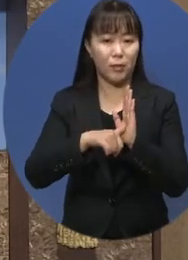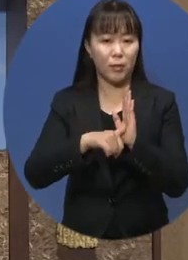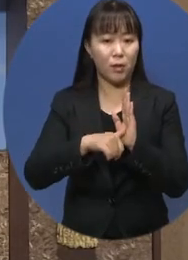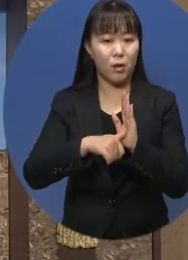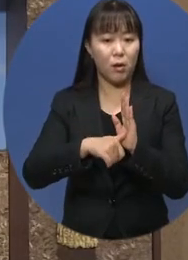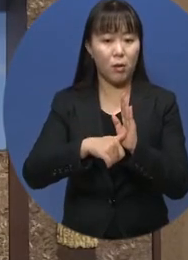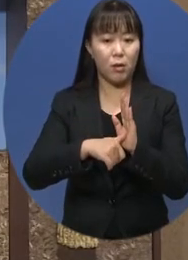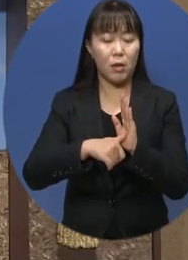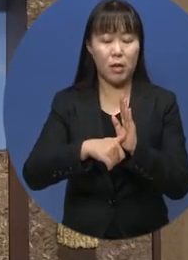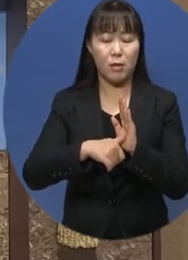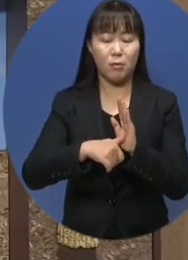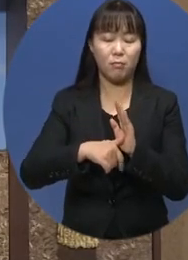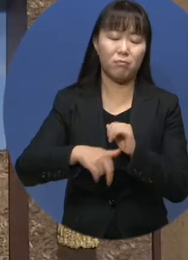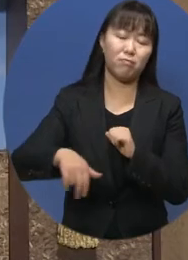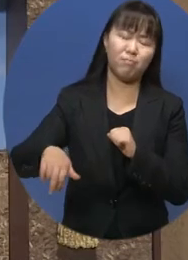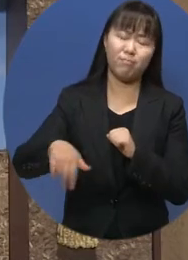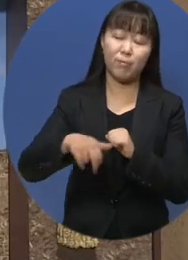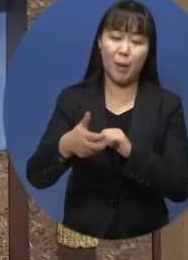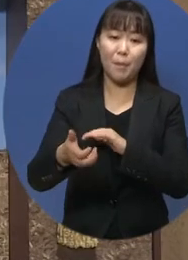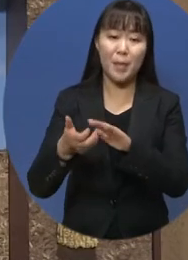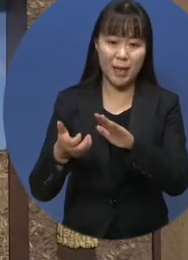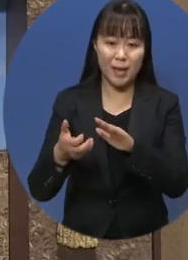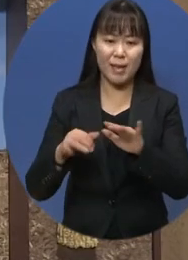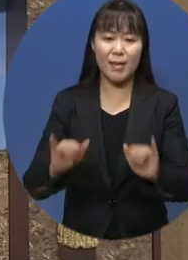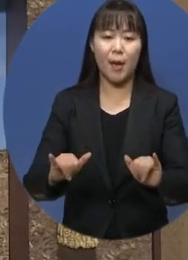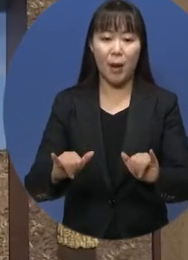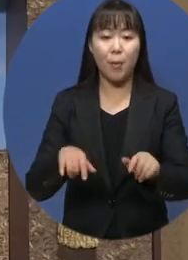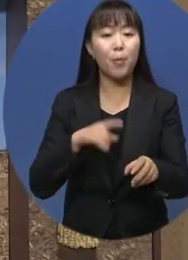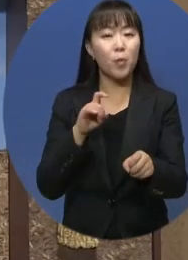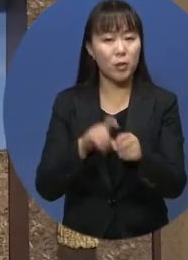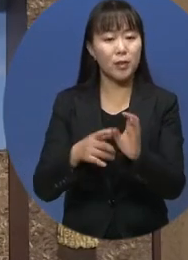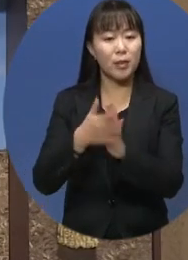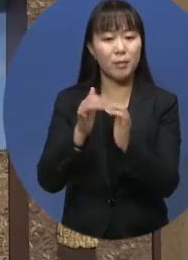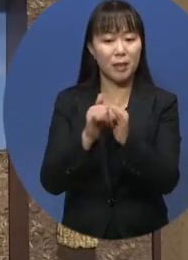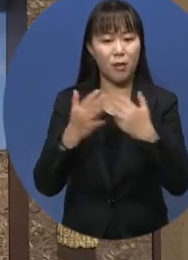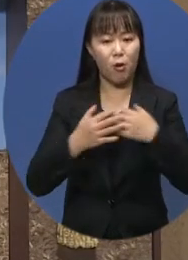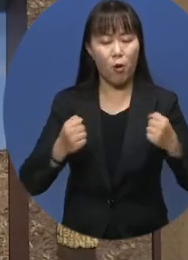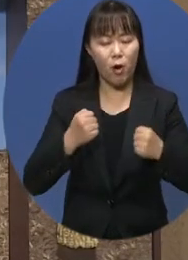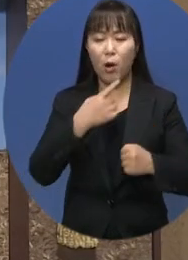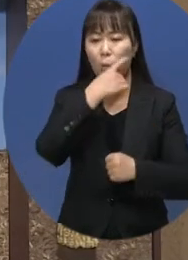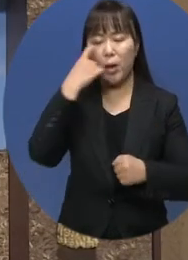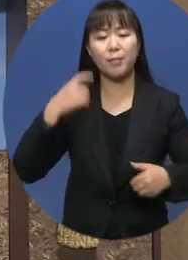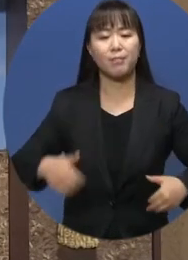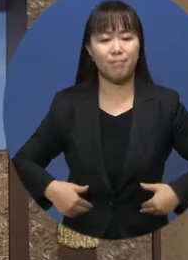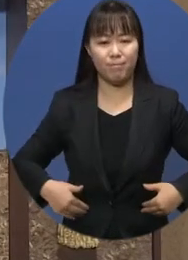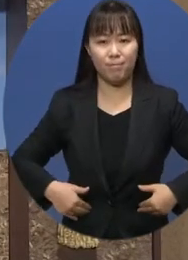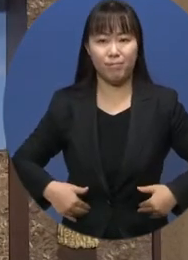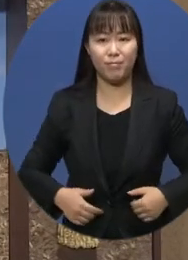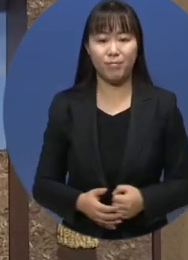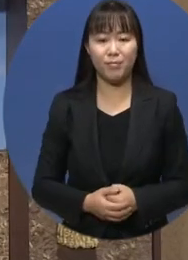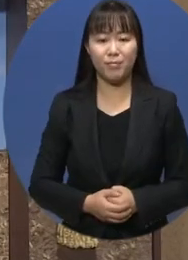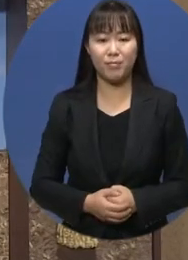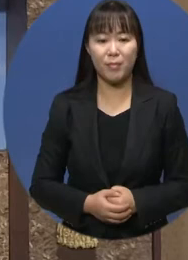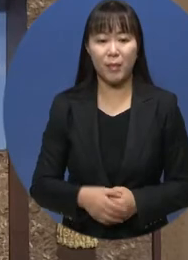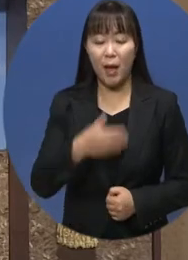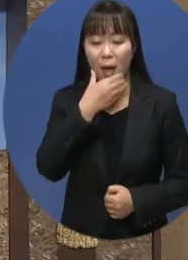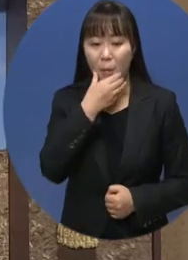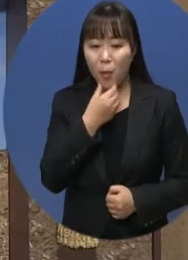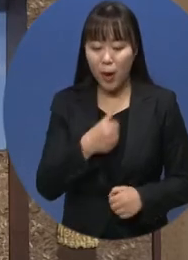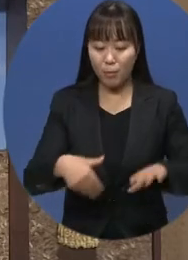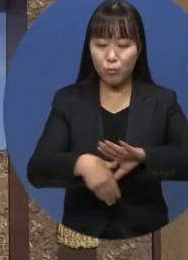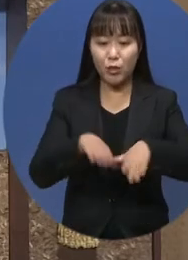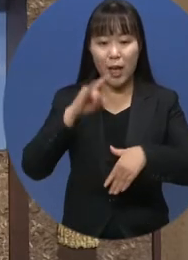상태 이럴 때에도 미리미리 예방차원에서 시민들의 건강을 챙겨야 된다 행복한